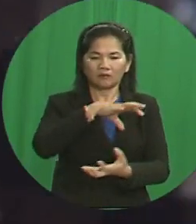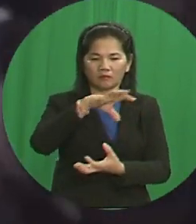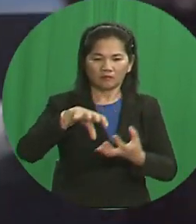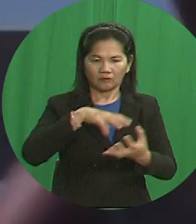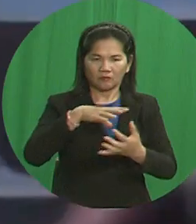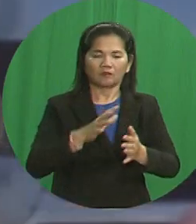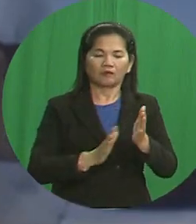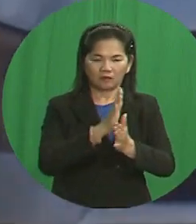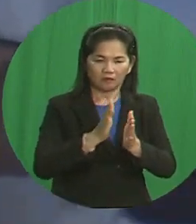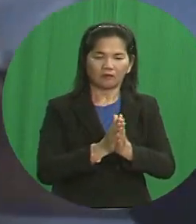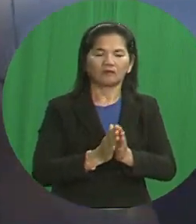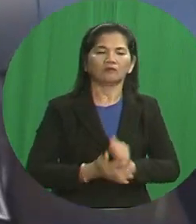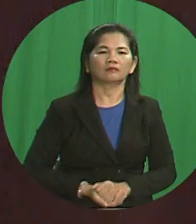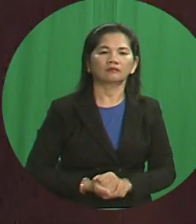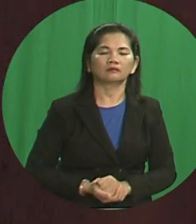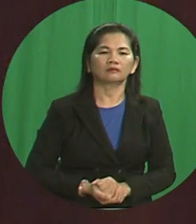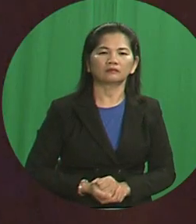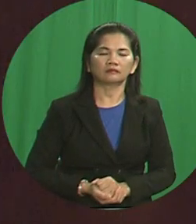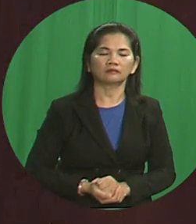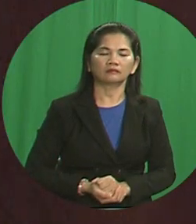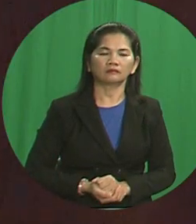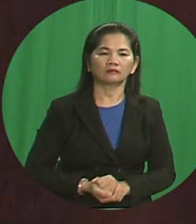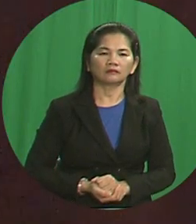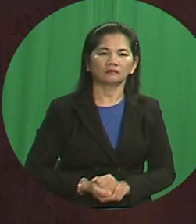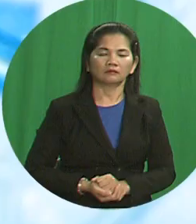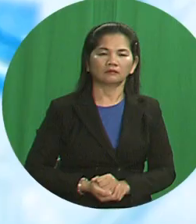នៅក្នុងប្រទេសរបស់លោក